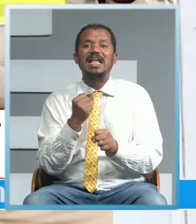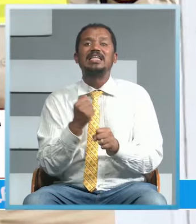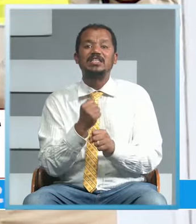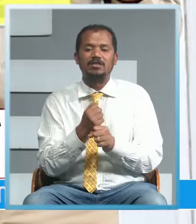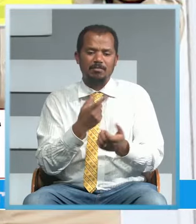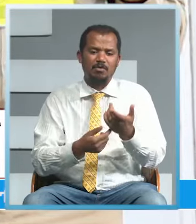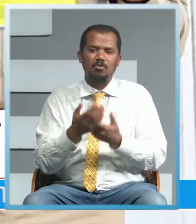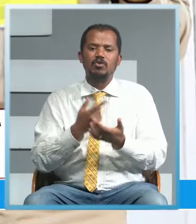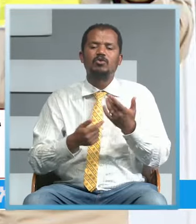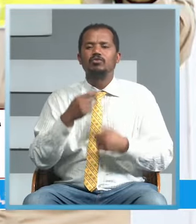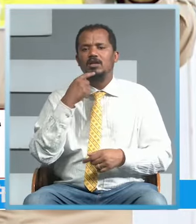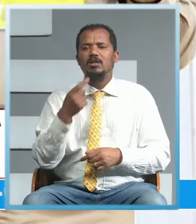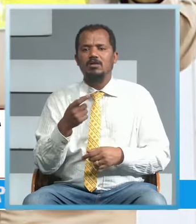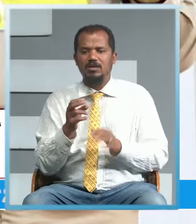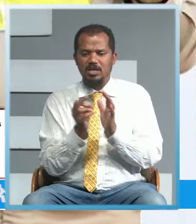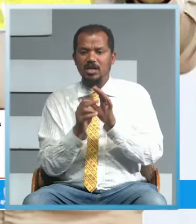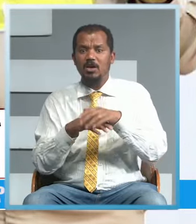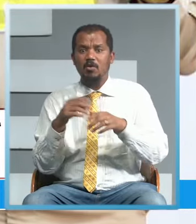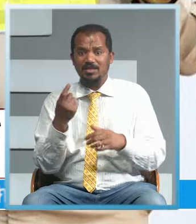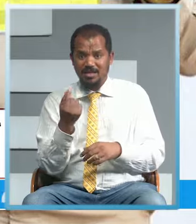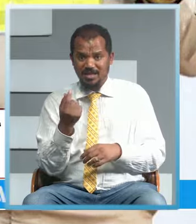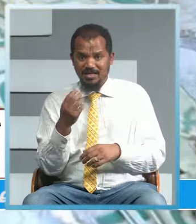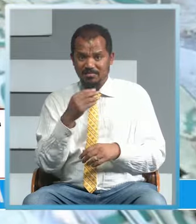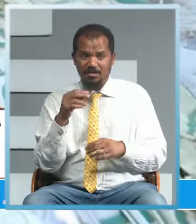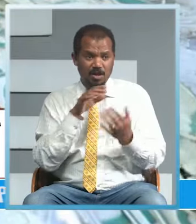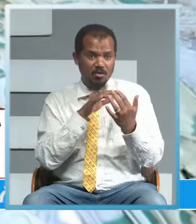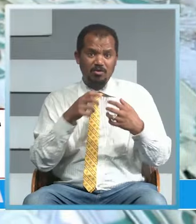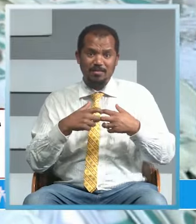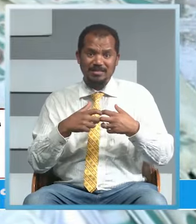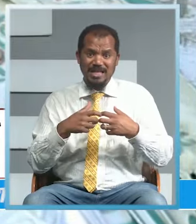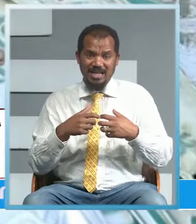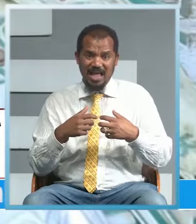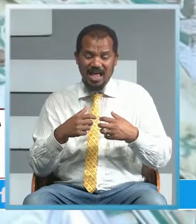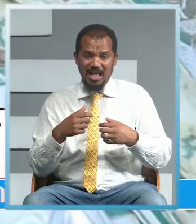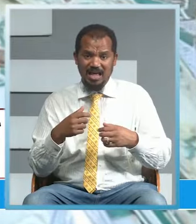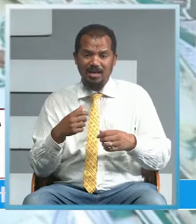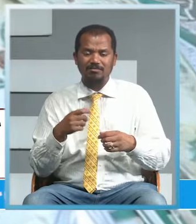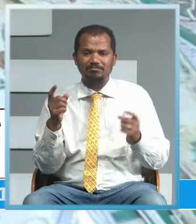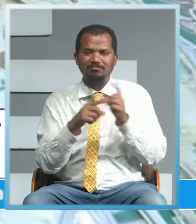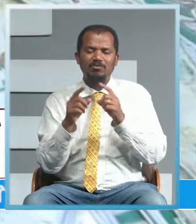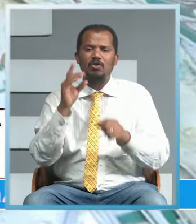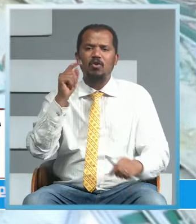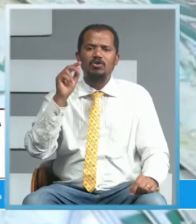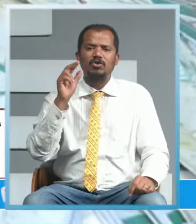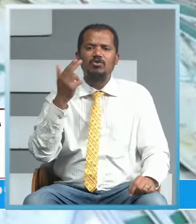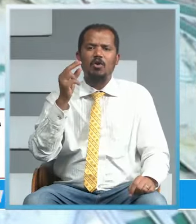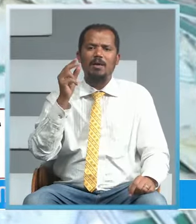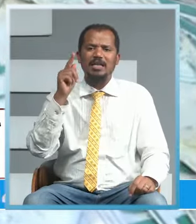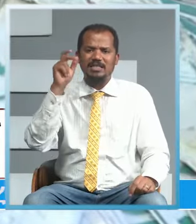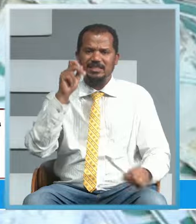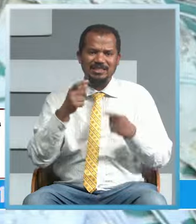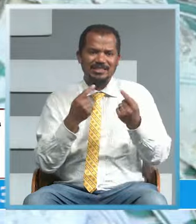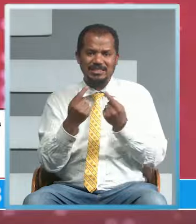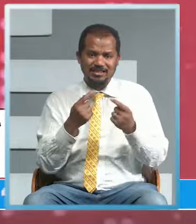ስራ እንደተሰራ በውይይቱ ተነስቷል። ህገወጥ የገንዘብና የጦር መሳሪያ ዝውውርና የኮንትሮባንድ